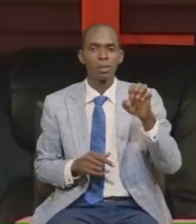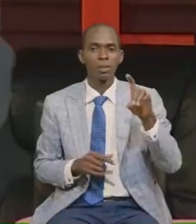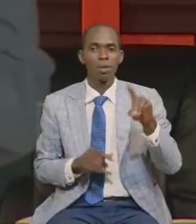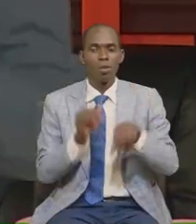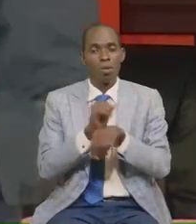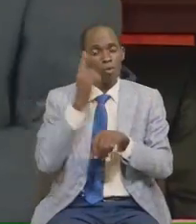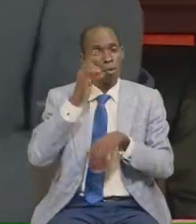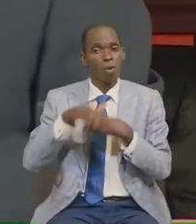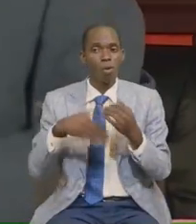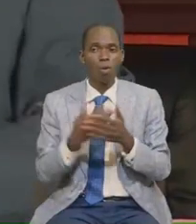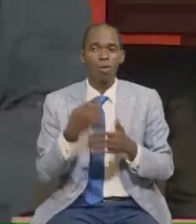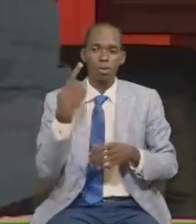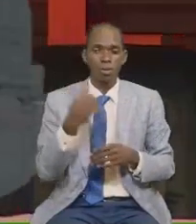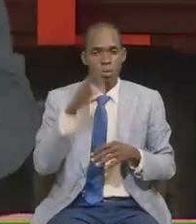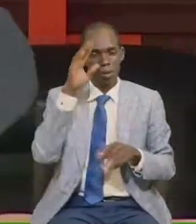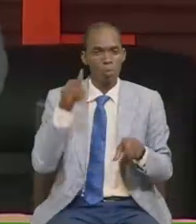devez comprendre,